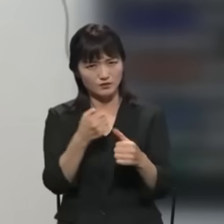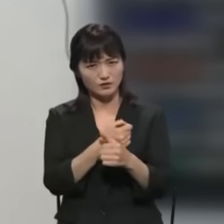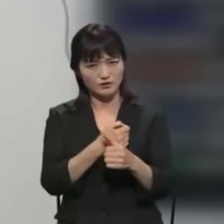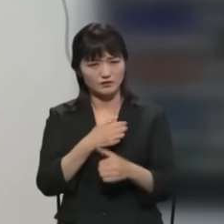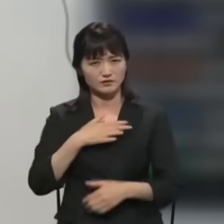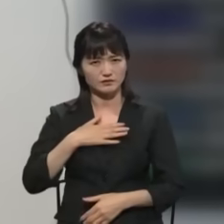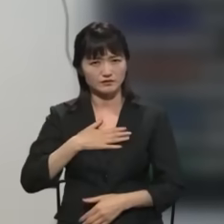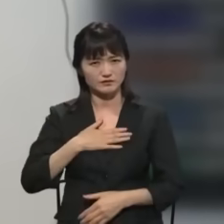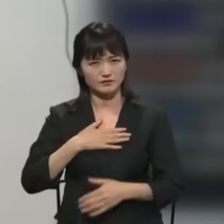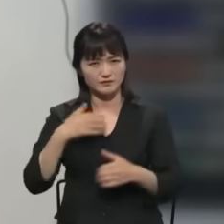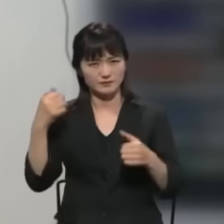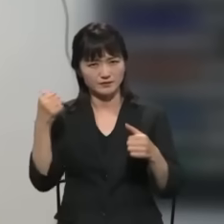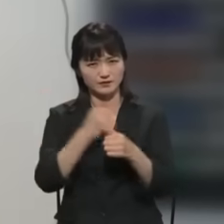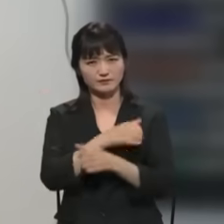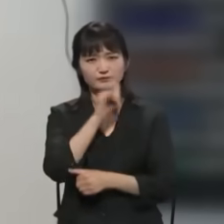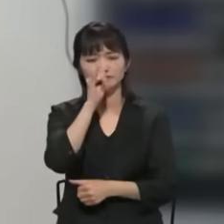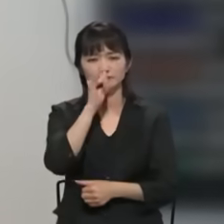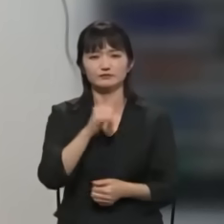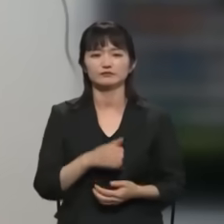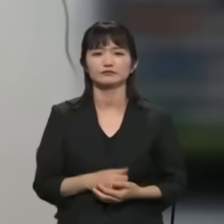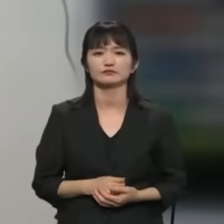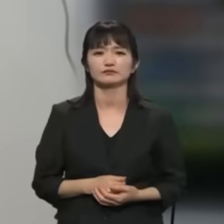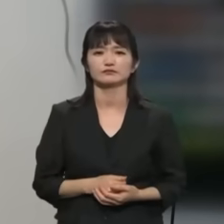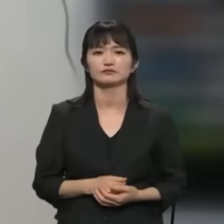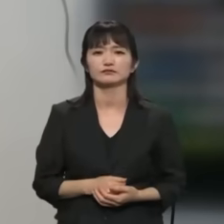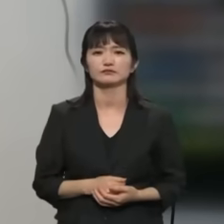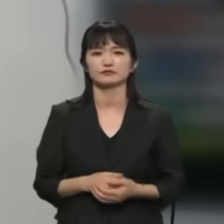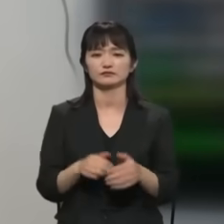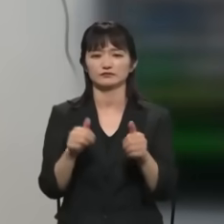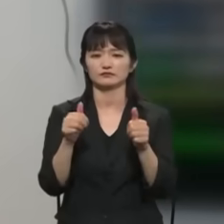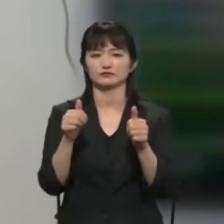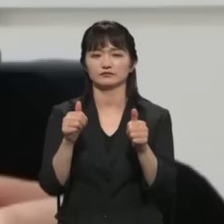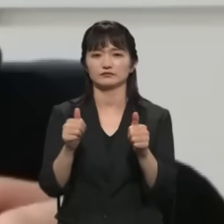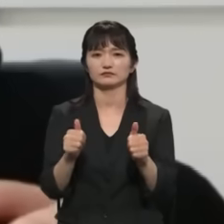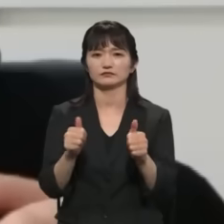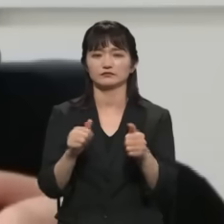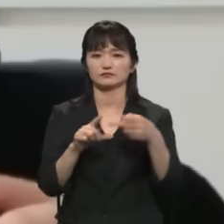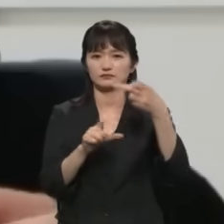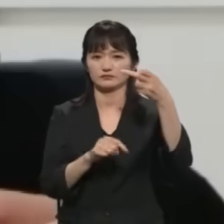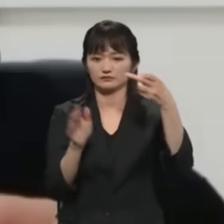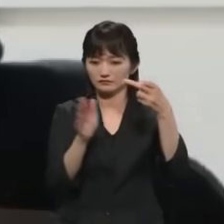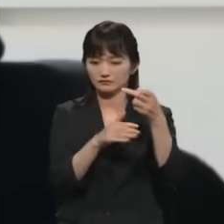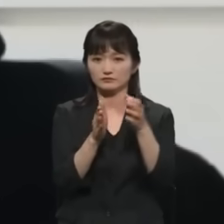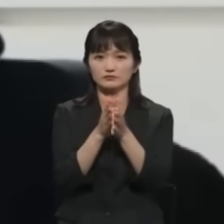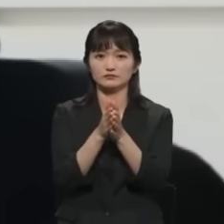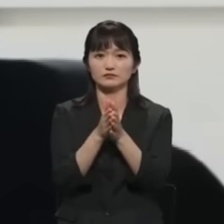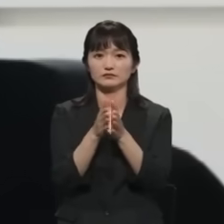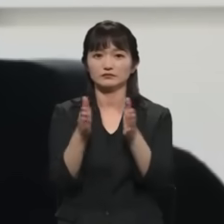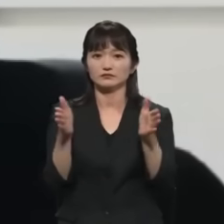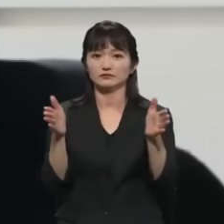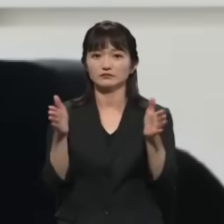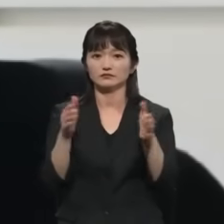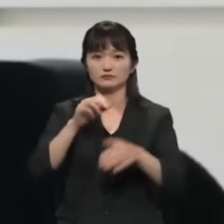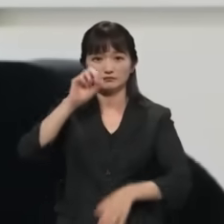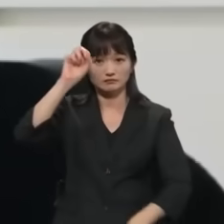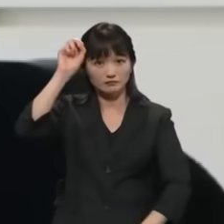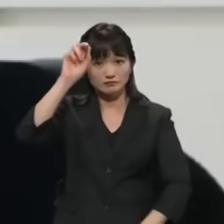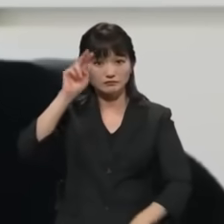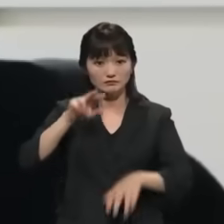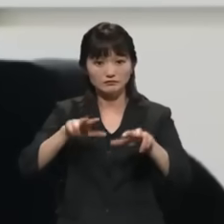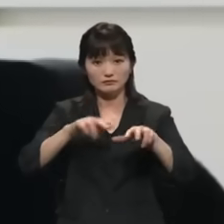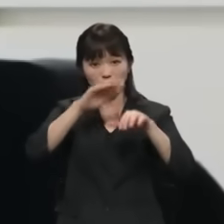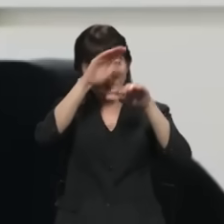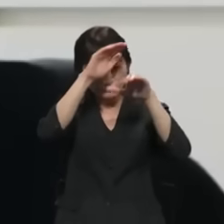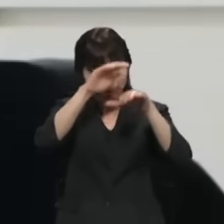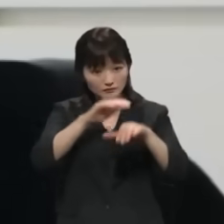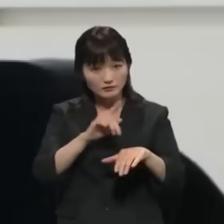이런 주장을 하고 있는 상황입니다 재판이 12월부터 시작된 걸로 알려졌는데 갑자기 지금이